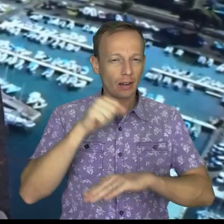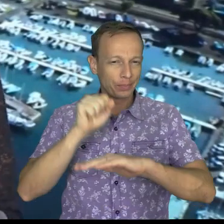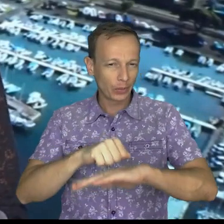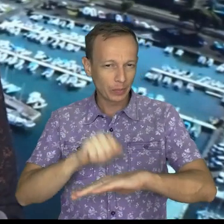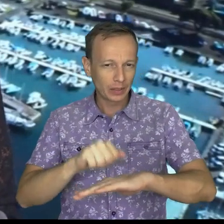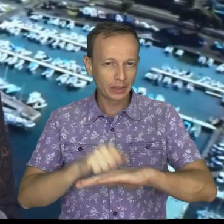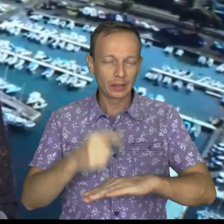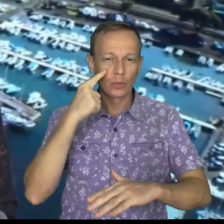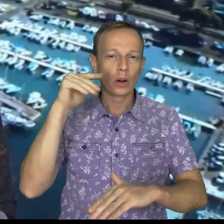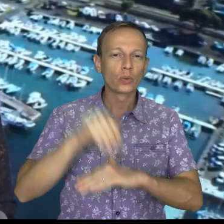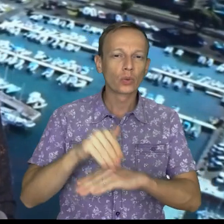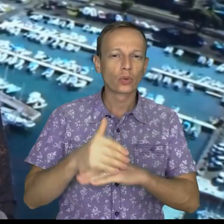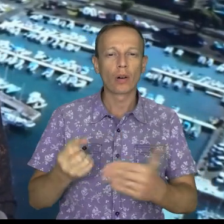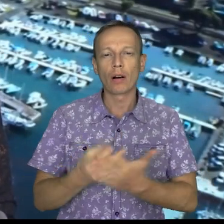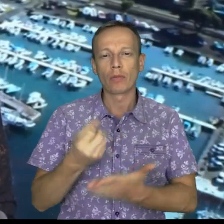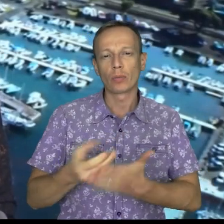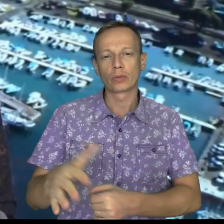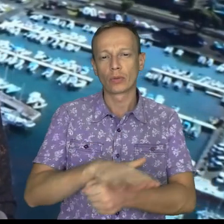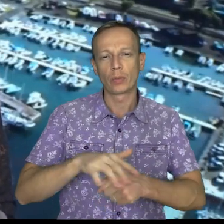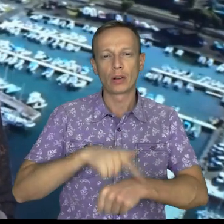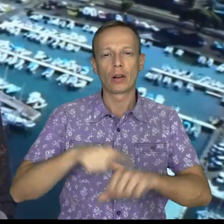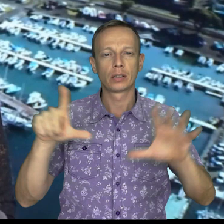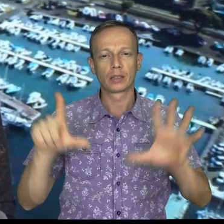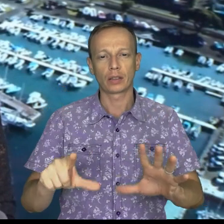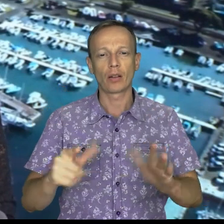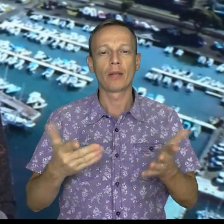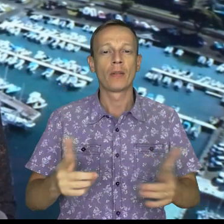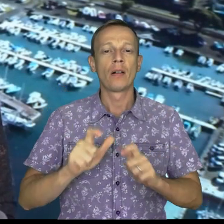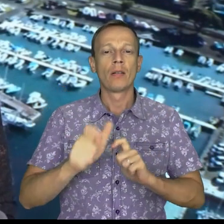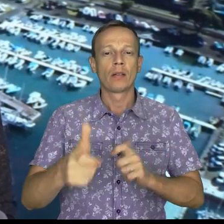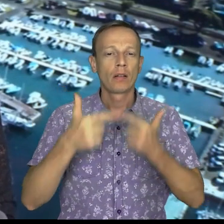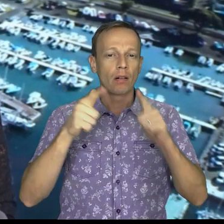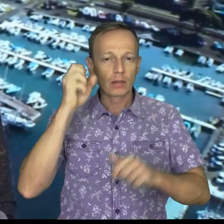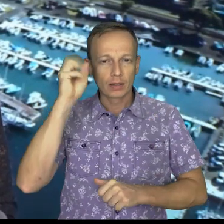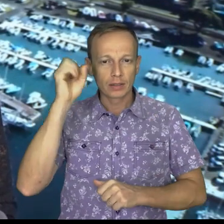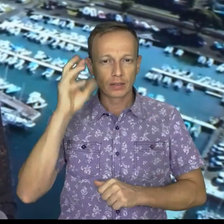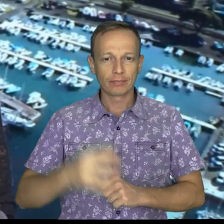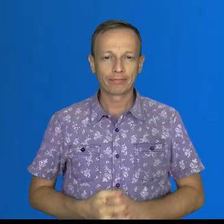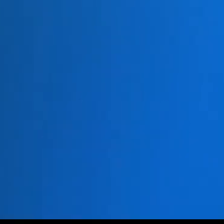je vous souhaite un très bon appétit à tous. Retrouvez votre journal de ce soir à 19h. Tout de suite, votre VA.